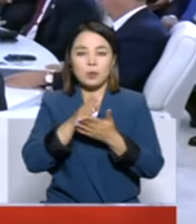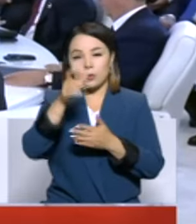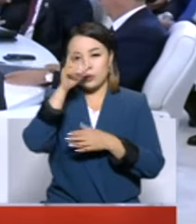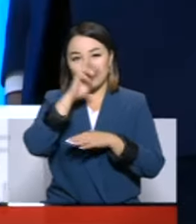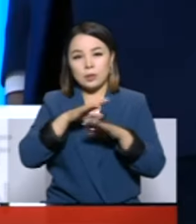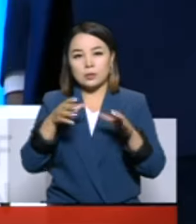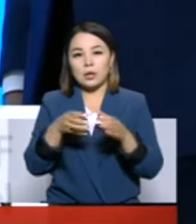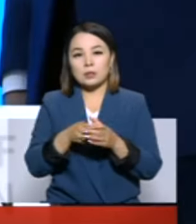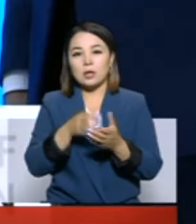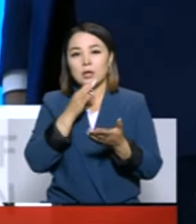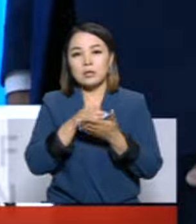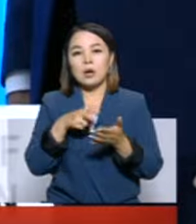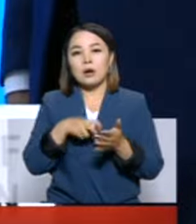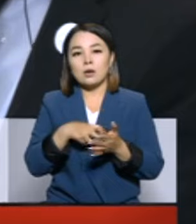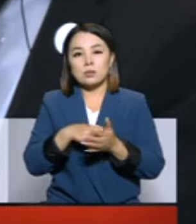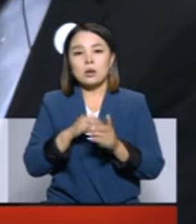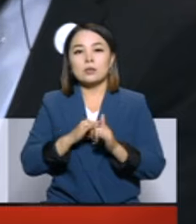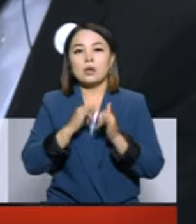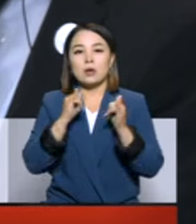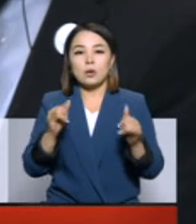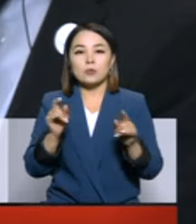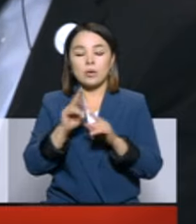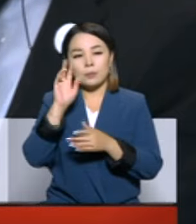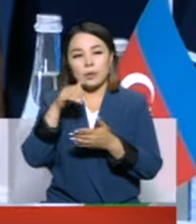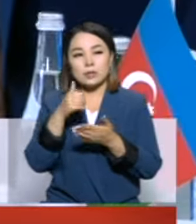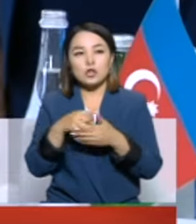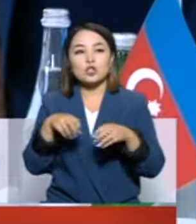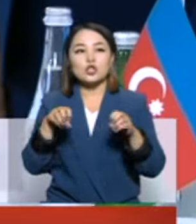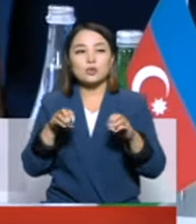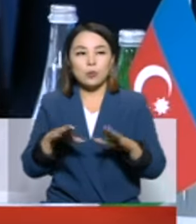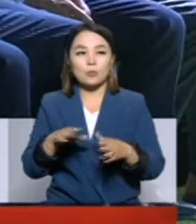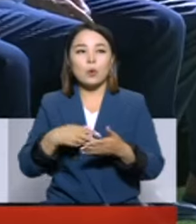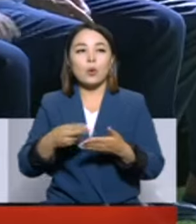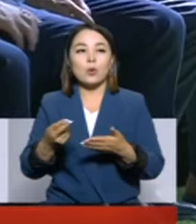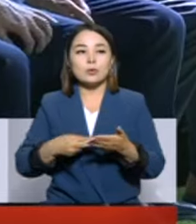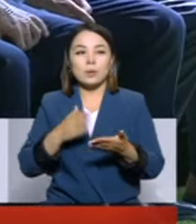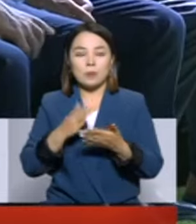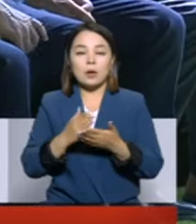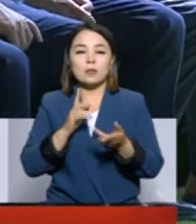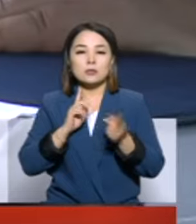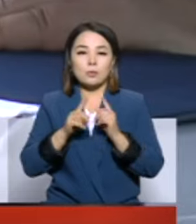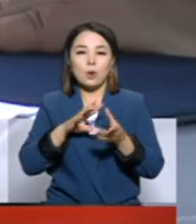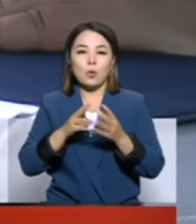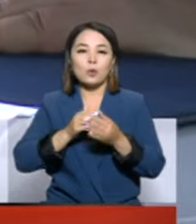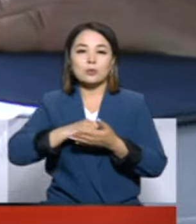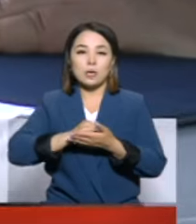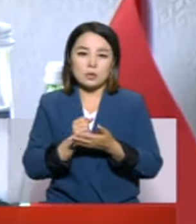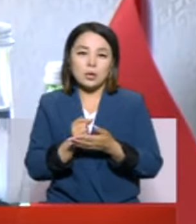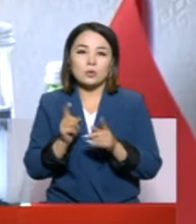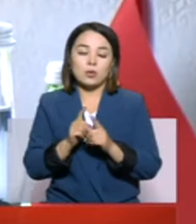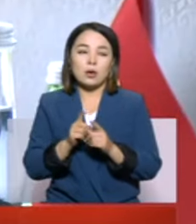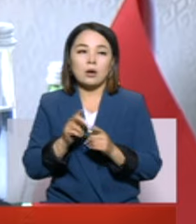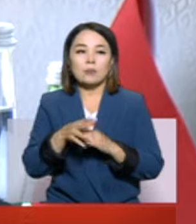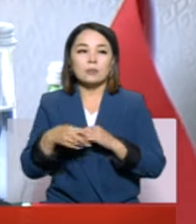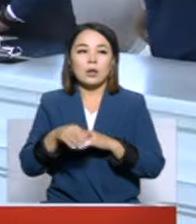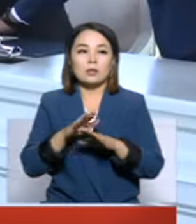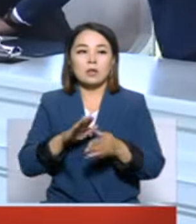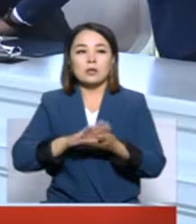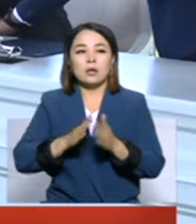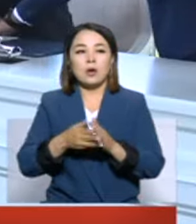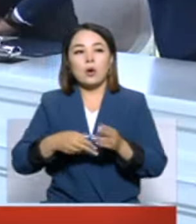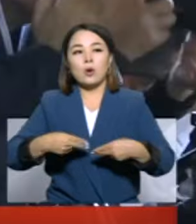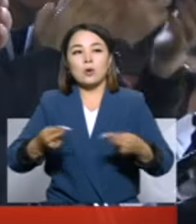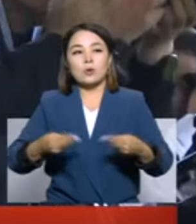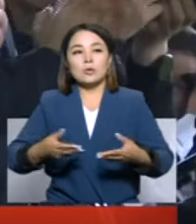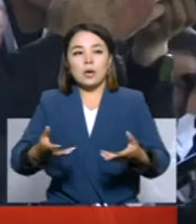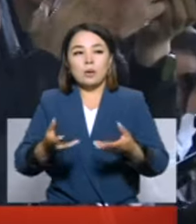ұйымы хатшылығын нығайту туралы мемлекеттер басшыларының шешіміне қол қойылды, ал саммит қорытындысы бойынша Қарабақ декларациясы